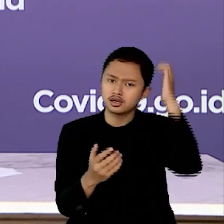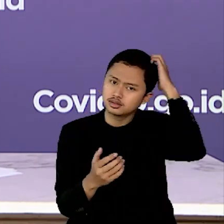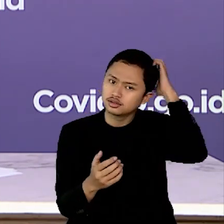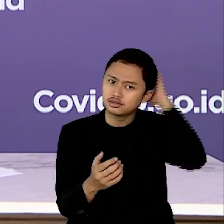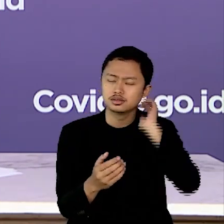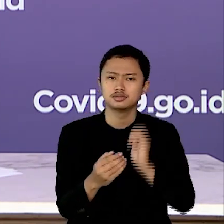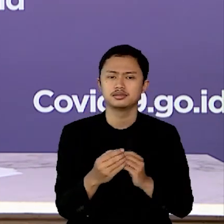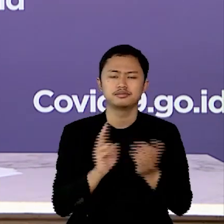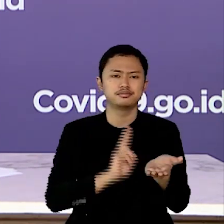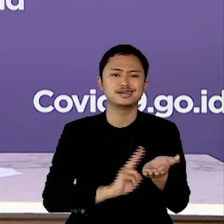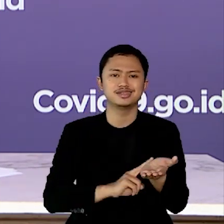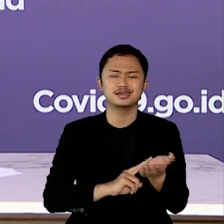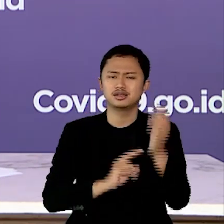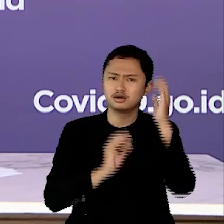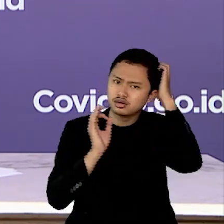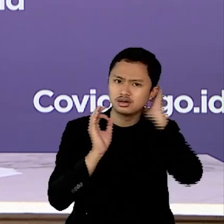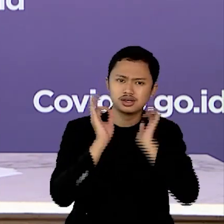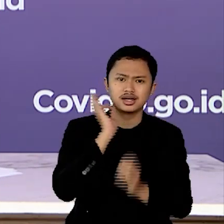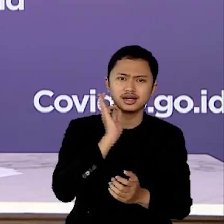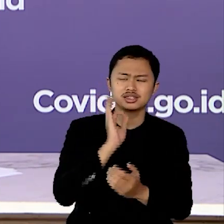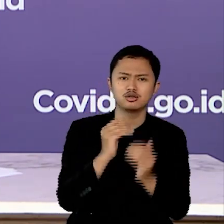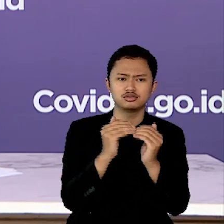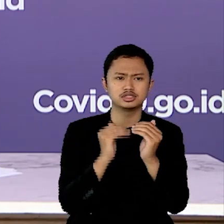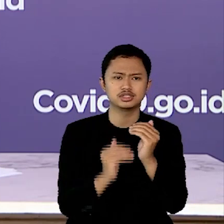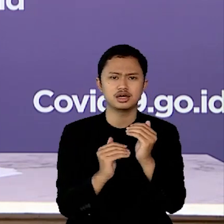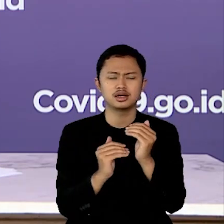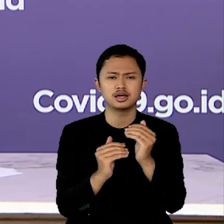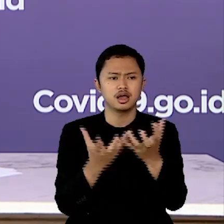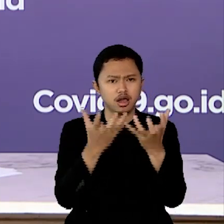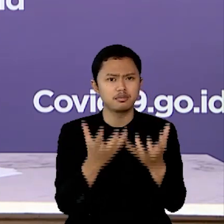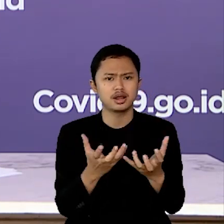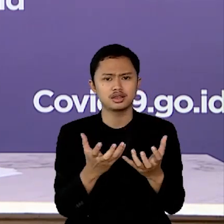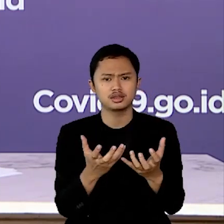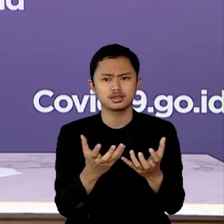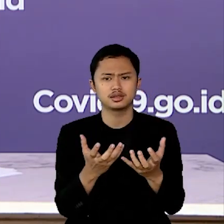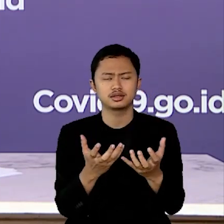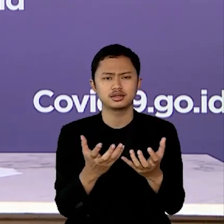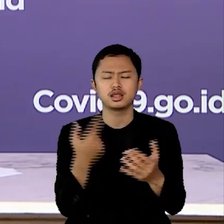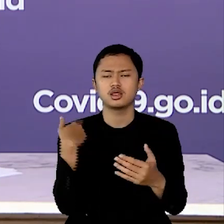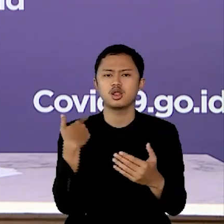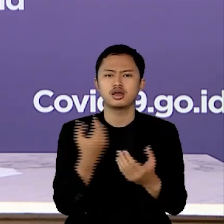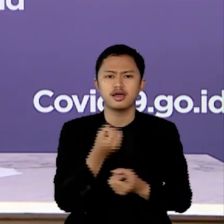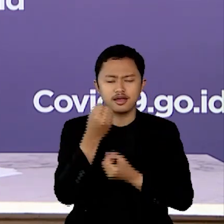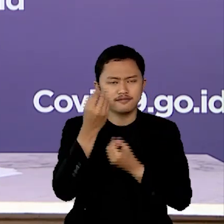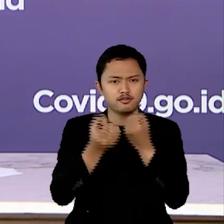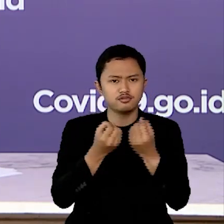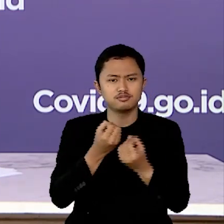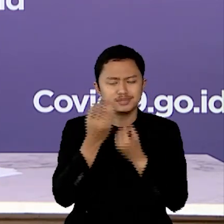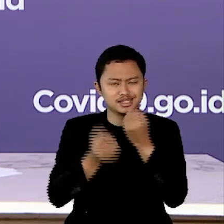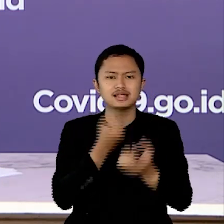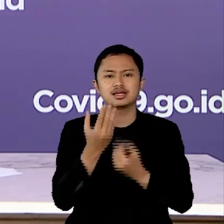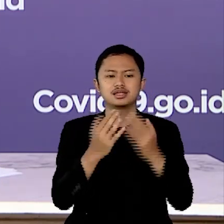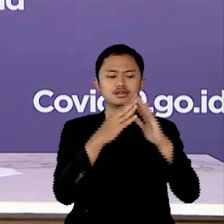pasien dengan gejala sedang dan berat di rumah sakit dan untuk gejala ringan dan tanpa gejala agar diimbau melakukan isolasi